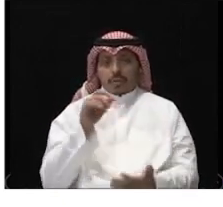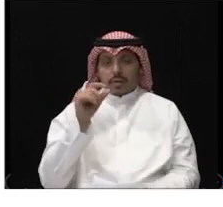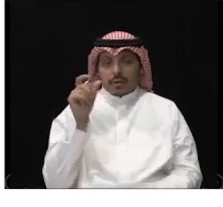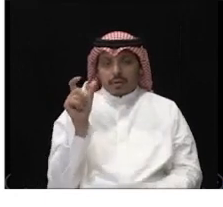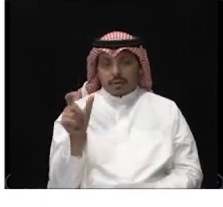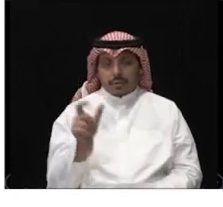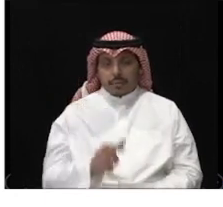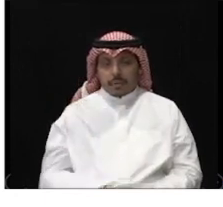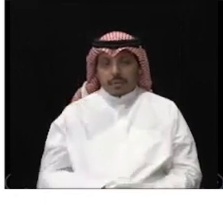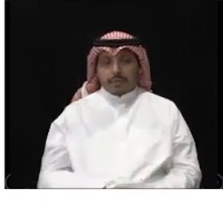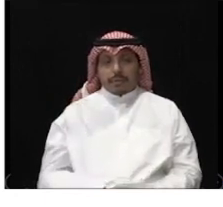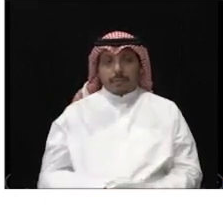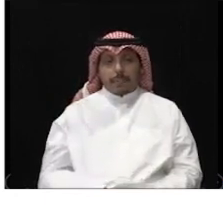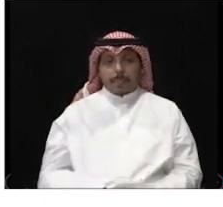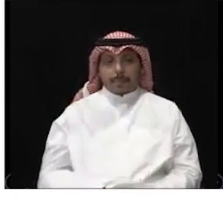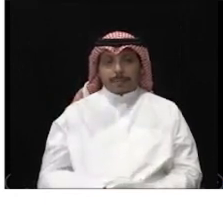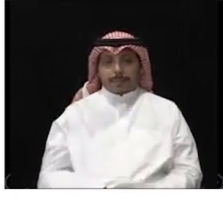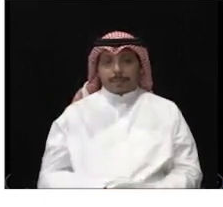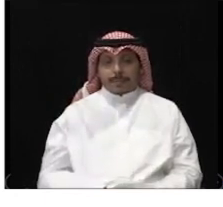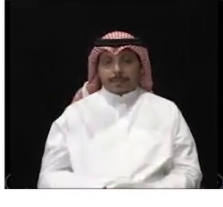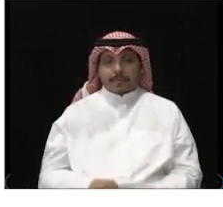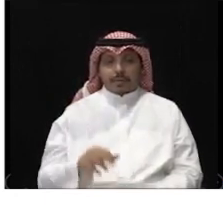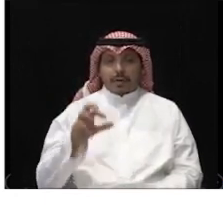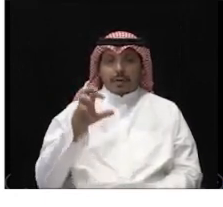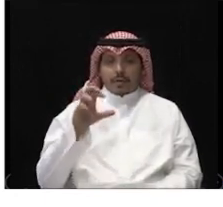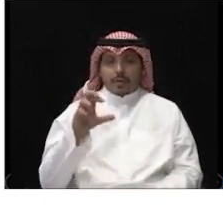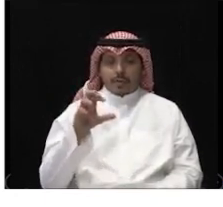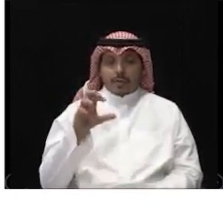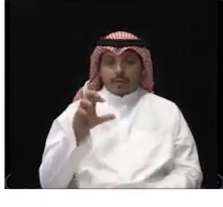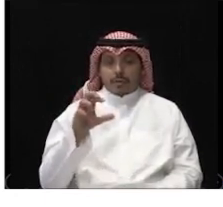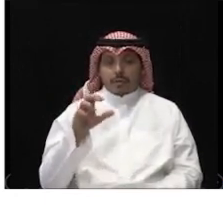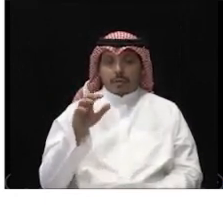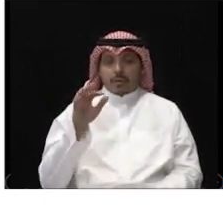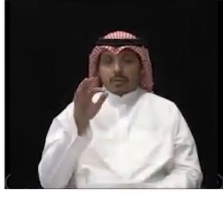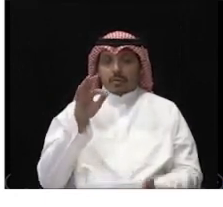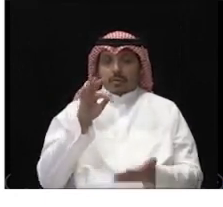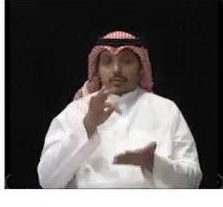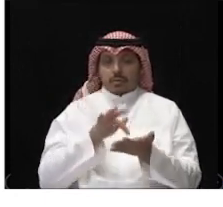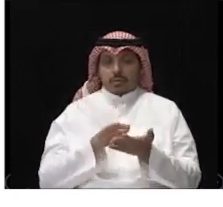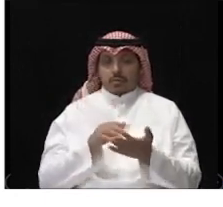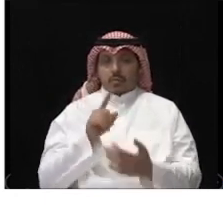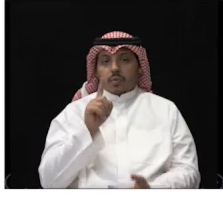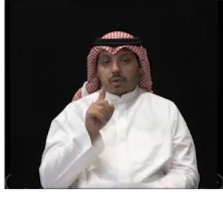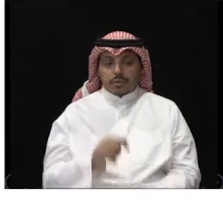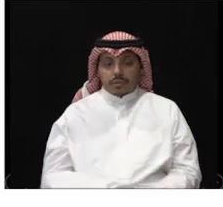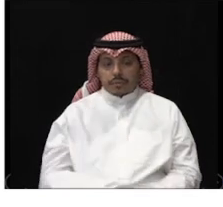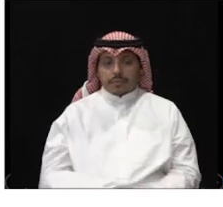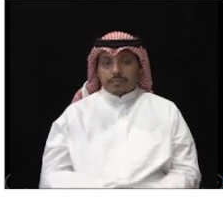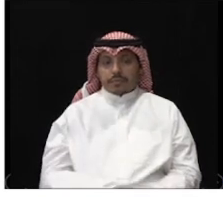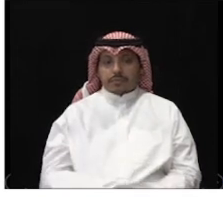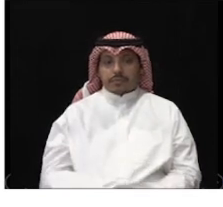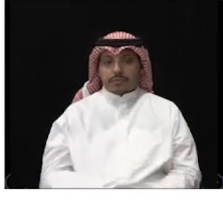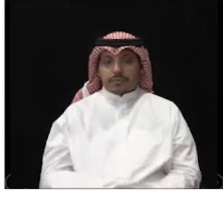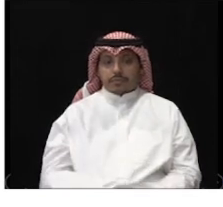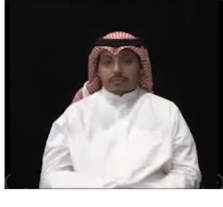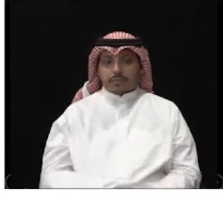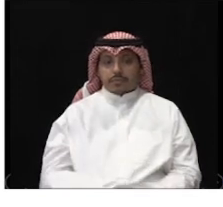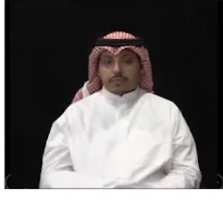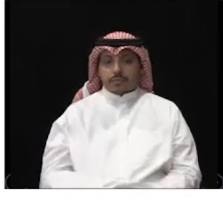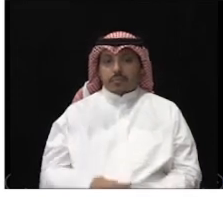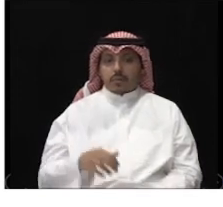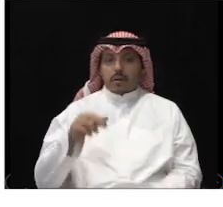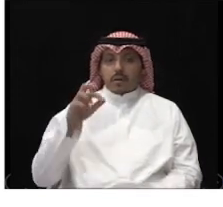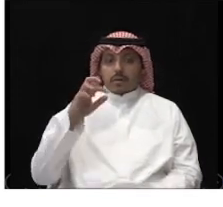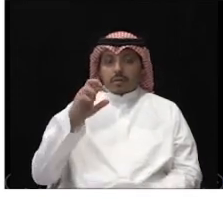هنا بعدها؟ لأن الذا ليس لها إلا يد واحدة فقط. وهنا الذا في آخر الكلمة